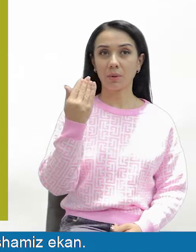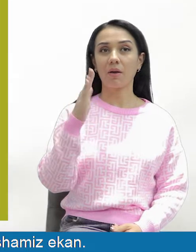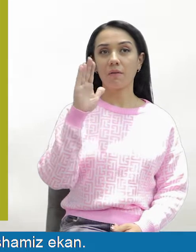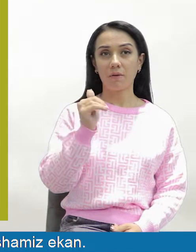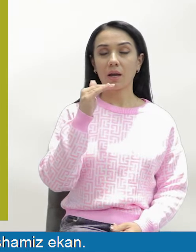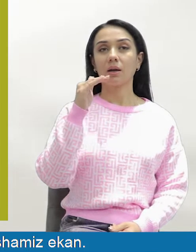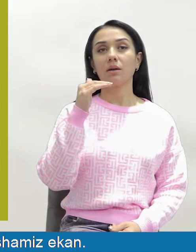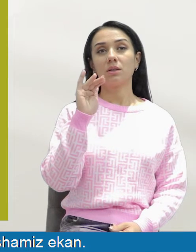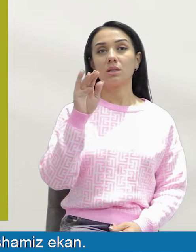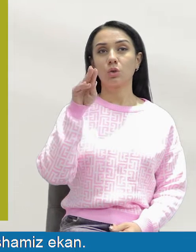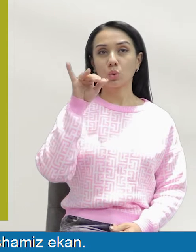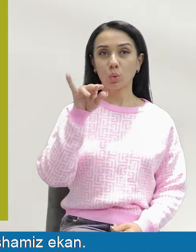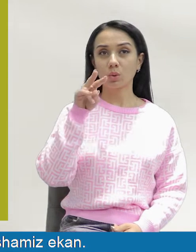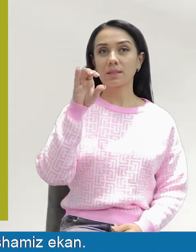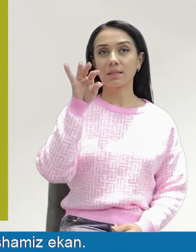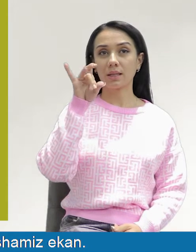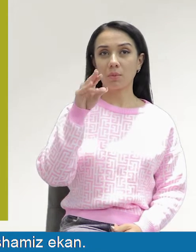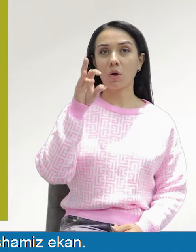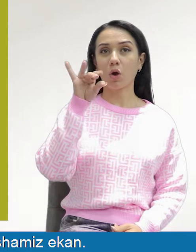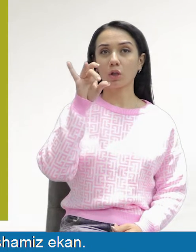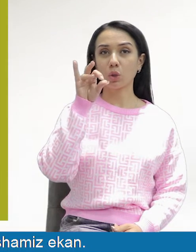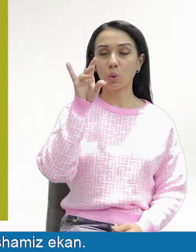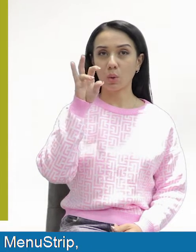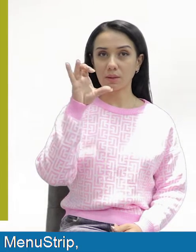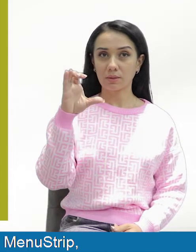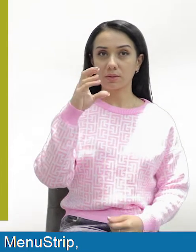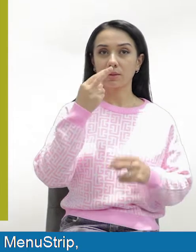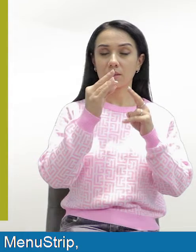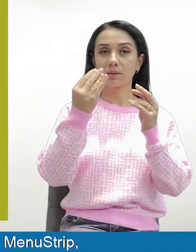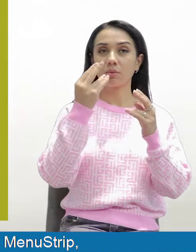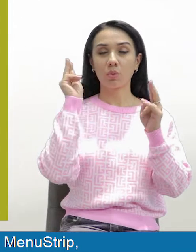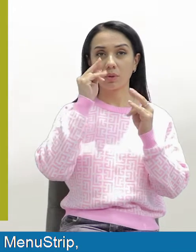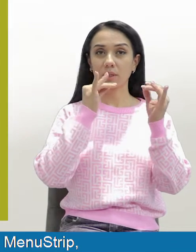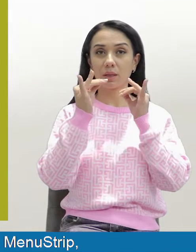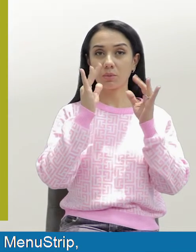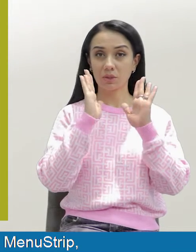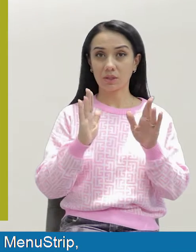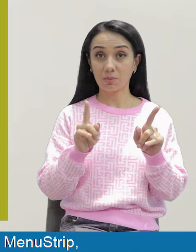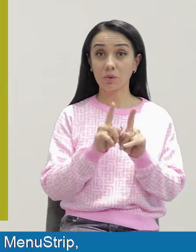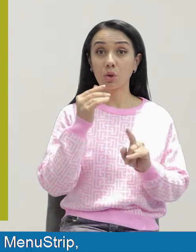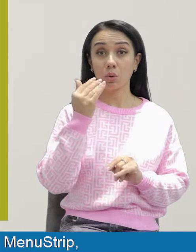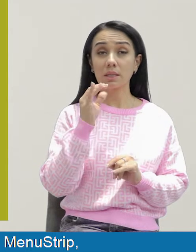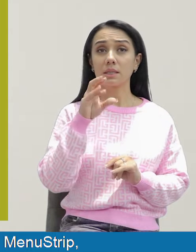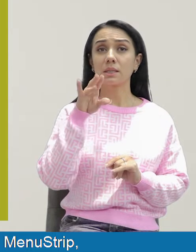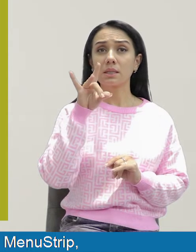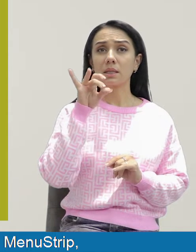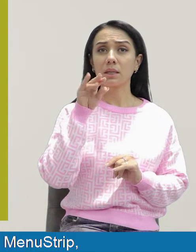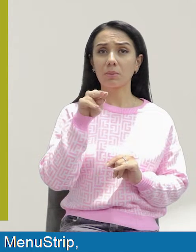container kontrollari bilan gaplashamiz ekan. Xo'p, o'sha strip degan